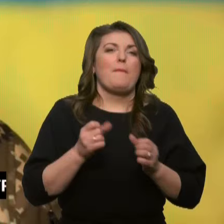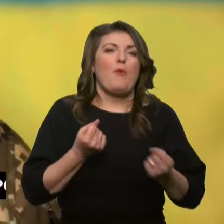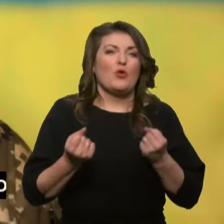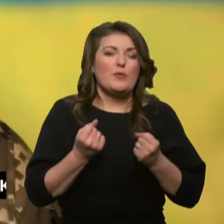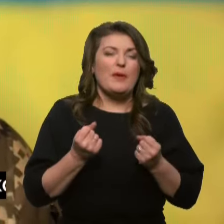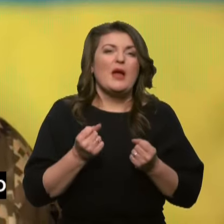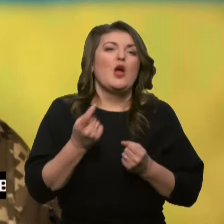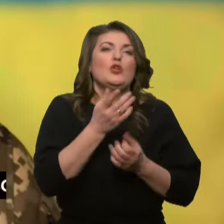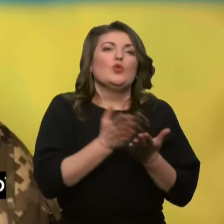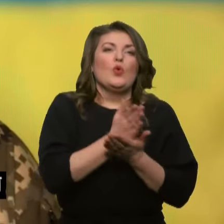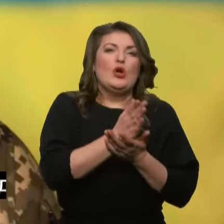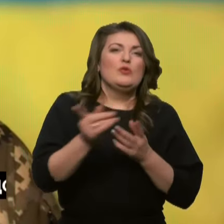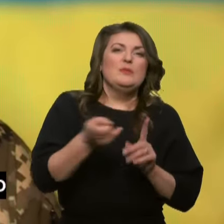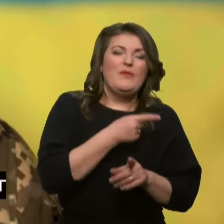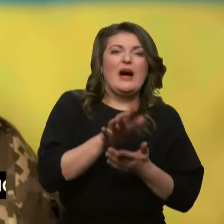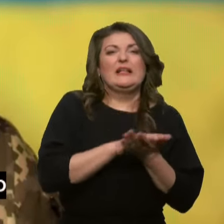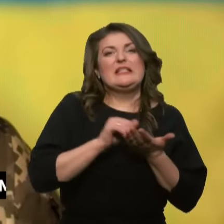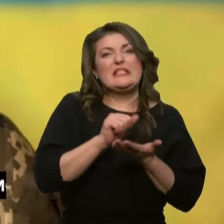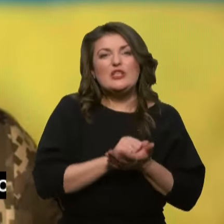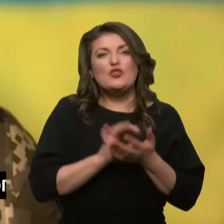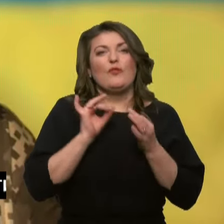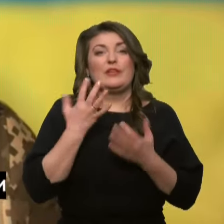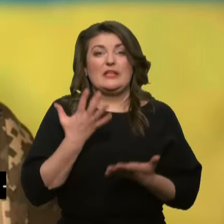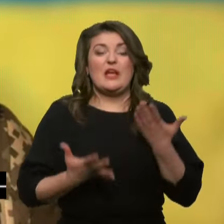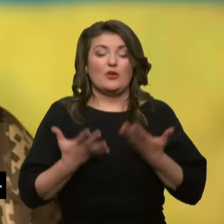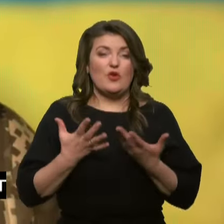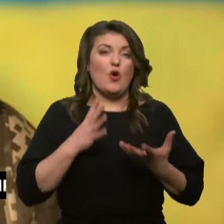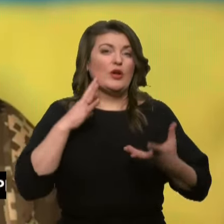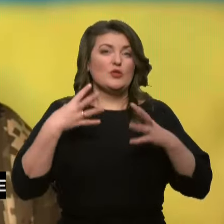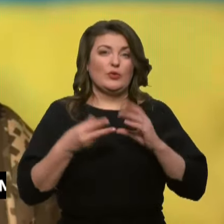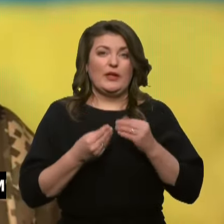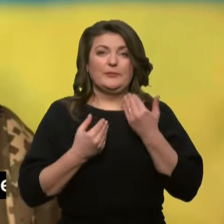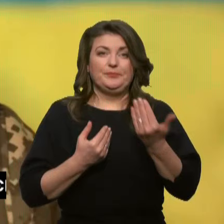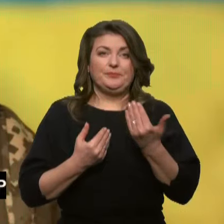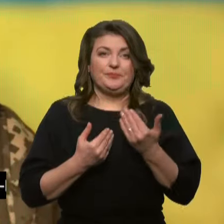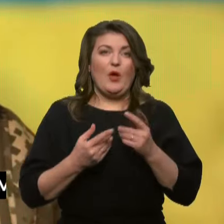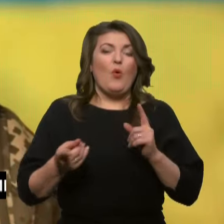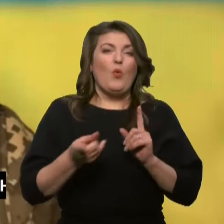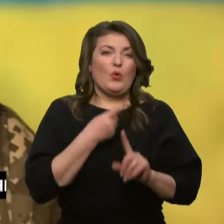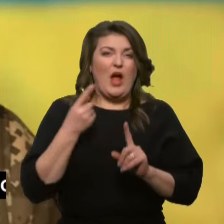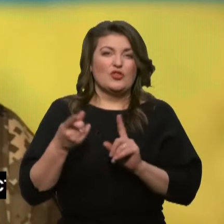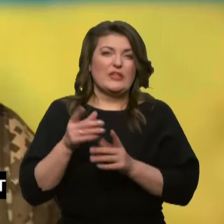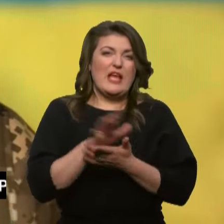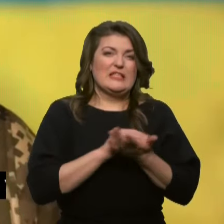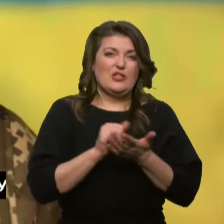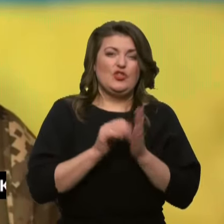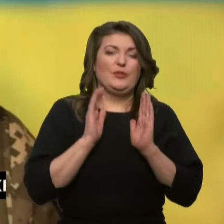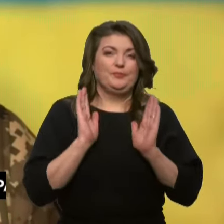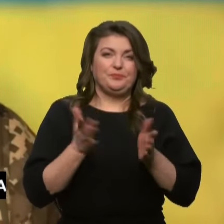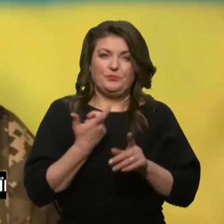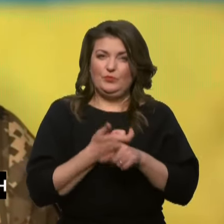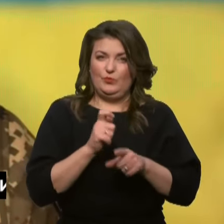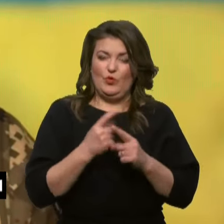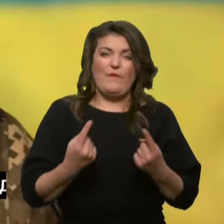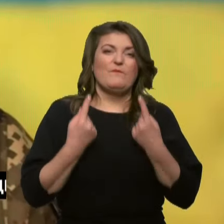з курсу, знищувати. І це, якщо результати їхнього ураження, знищення будуть